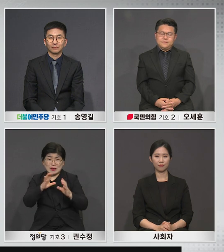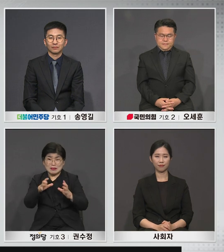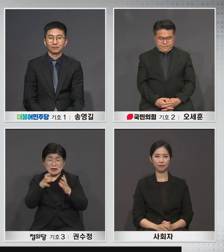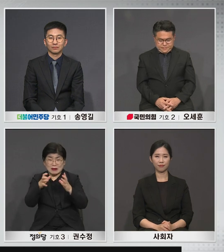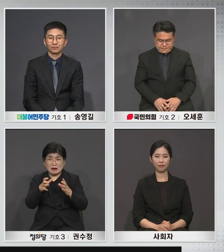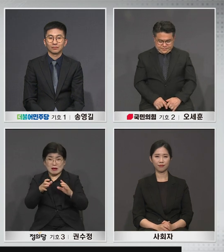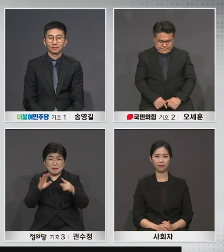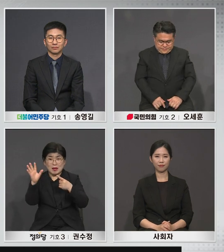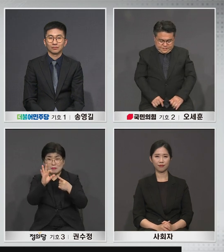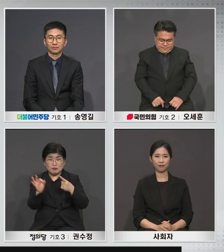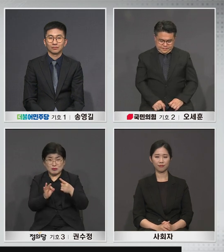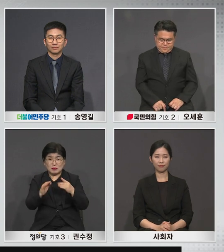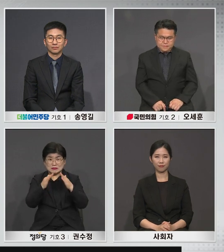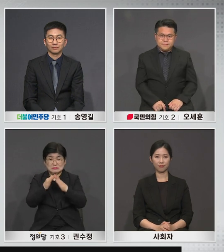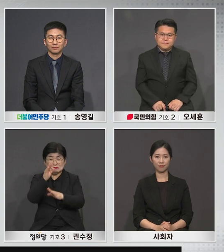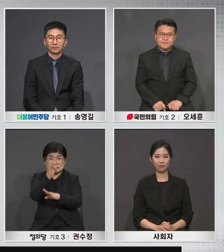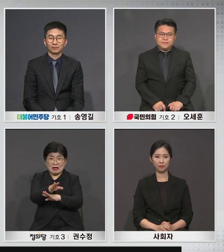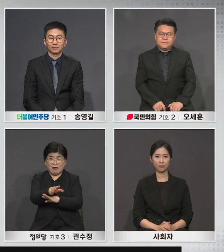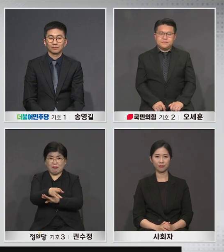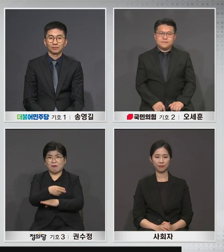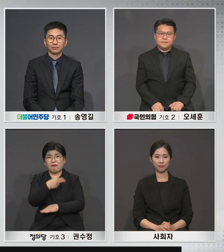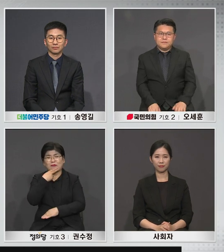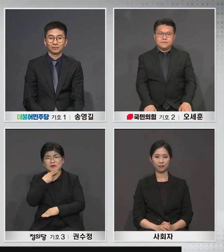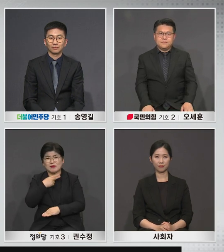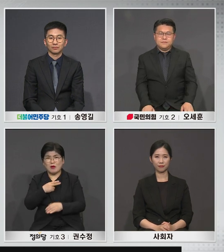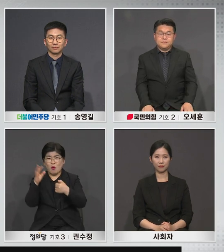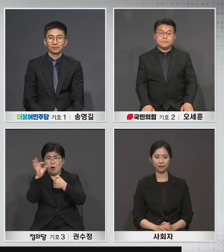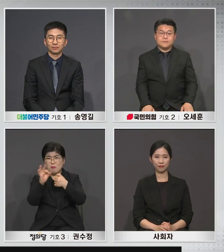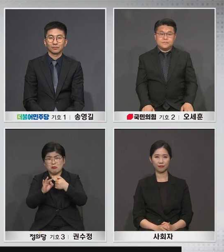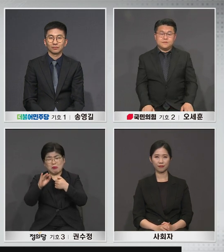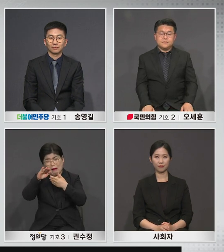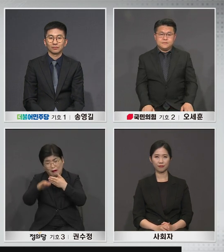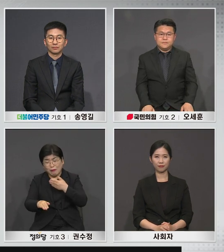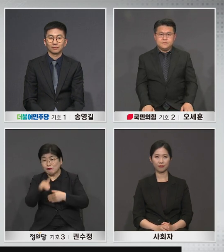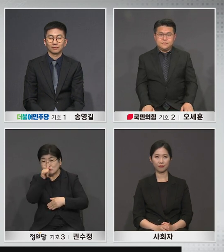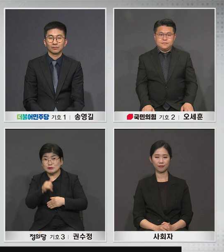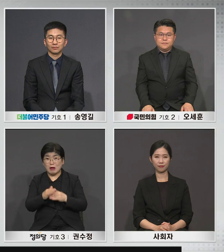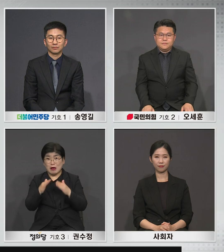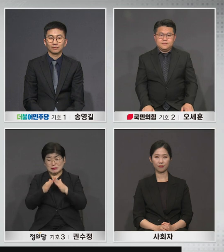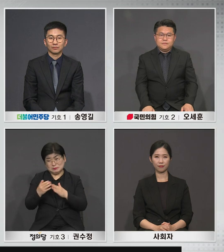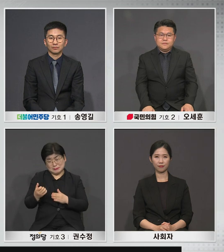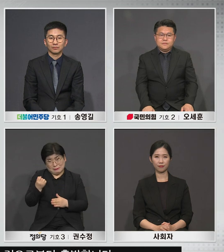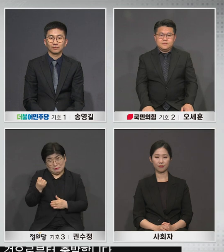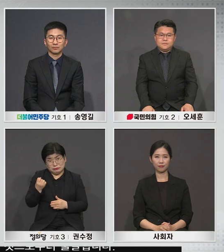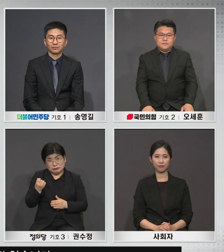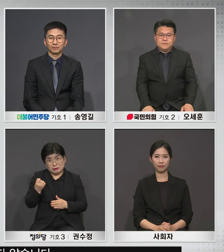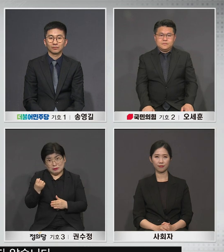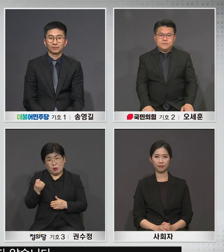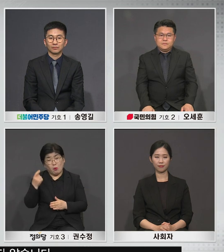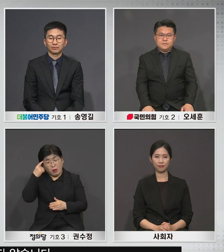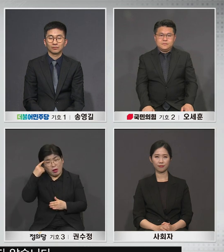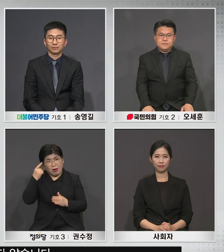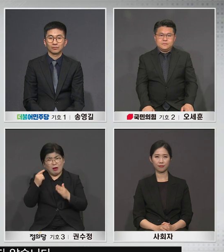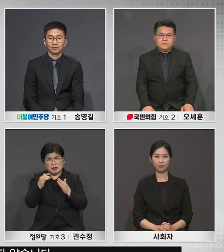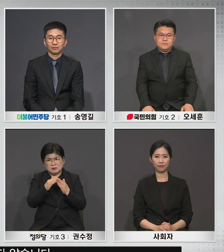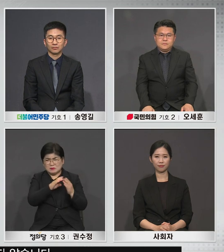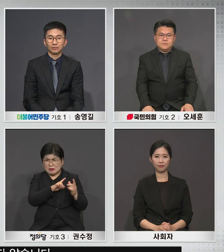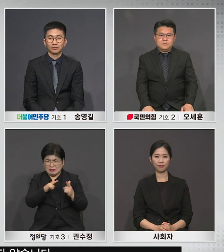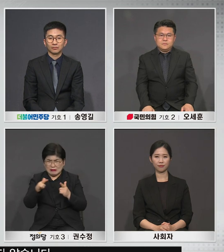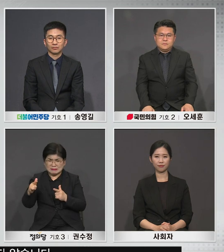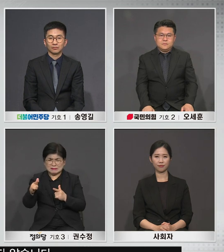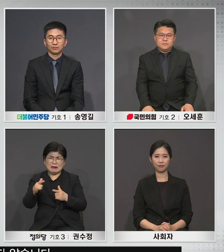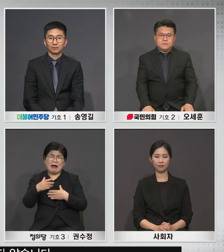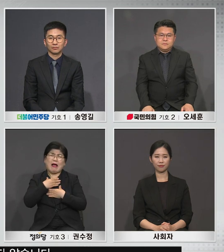나타내고 있지 않습니다. 50% 이하인 곳도 많습니다. 왜 집을 가져야 되느냐. 주거 불안정 때문에 그렇습니다. 주거가